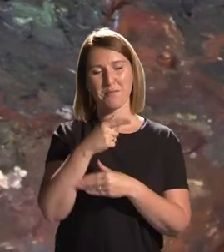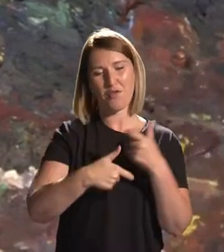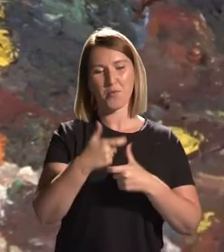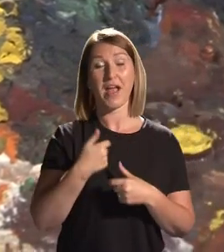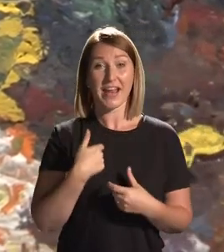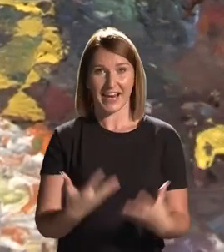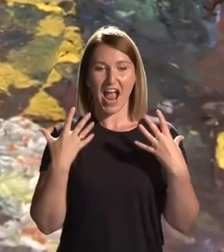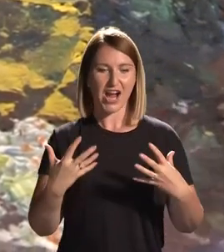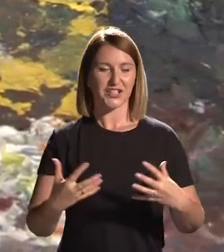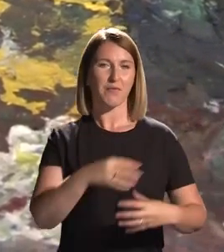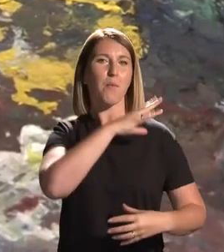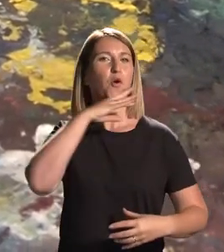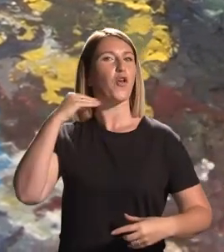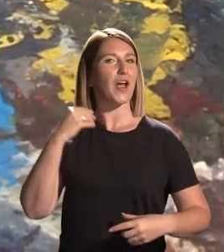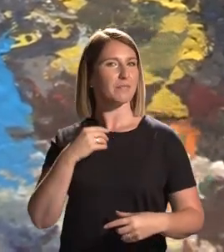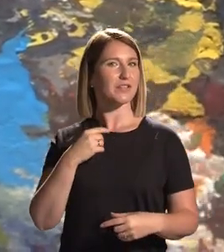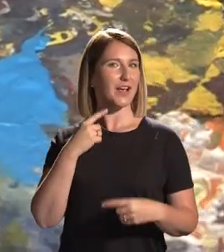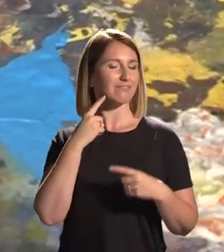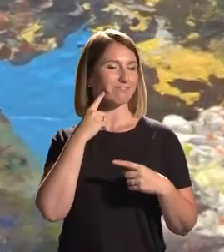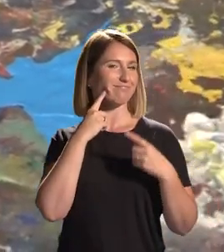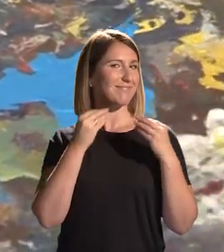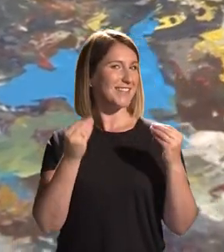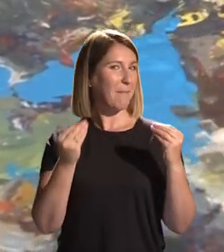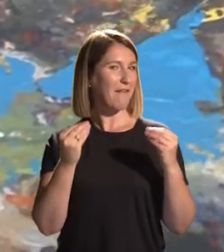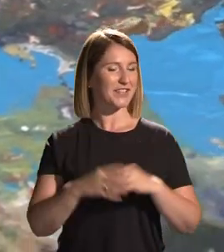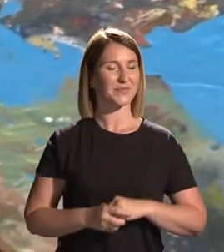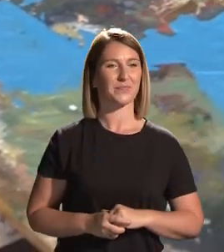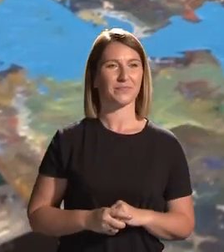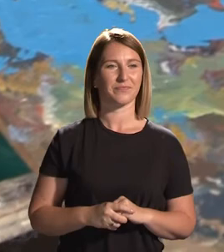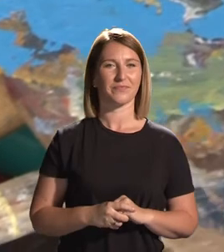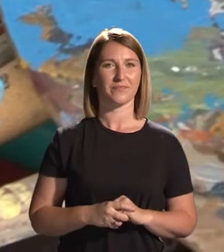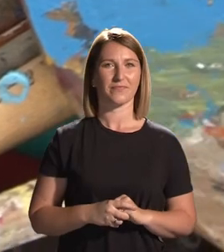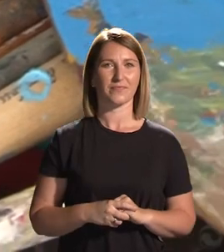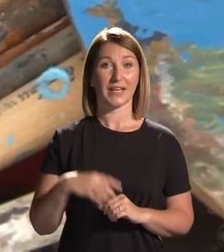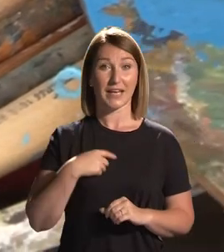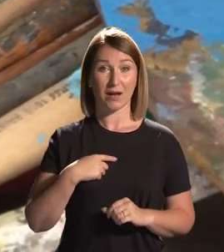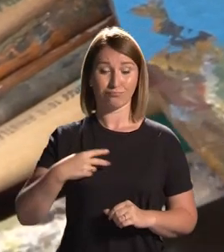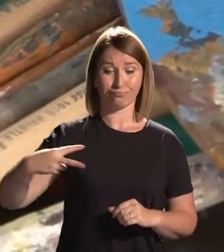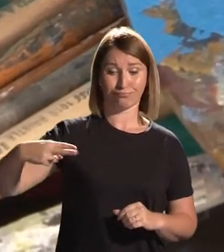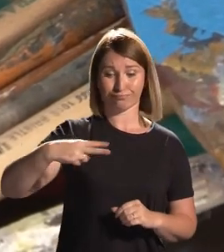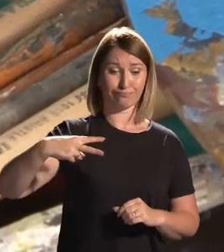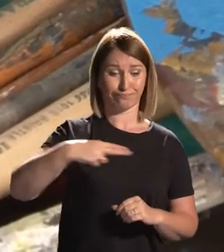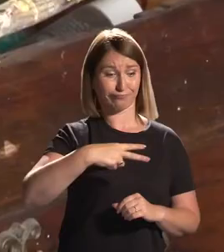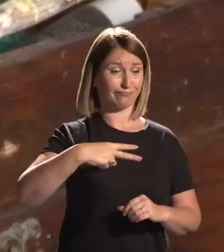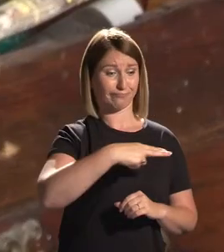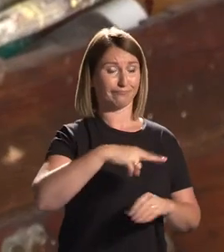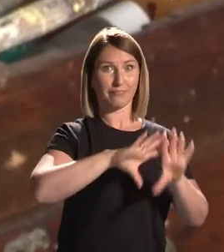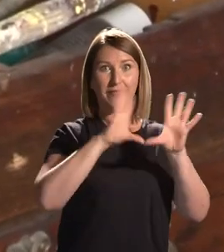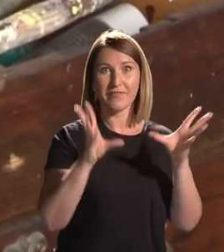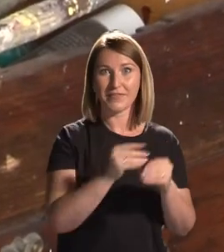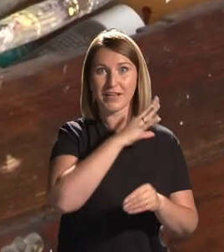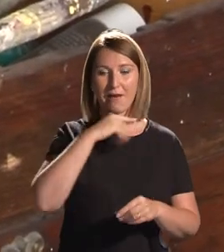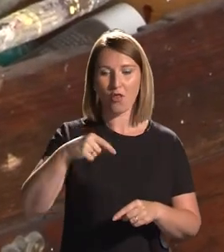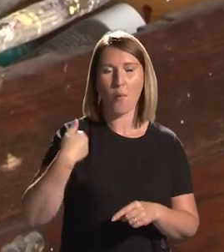kolorem chciałem bawić, kolorystą miałem być, widzisz, i jestem. I by się bawić i brzytwą poprzecinałem wszystkie w poprzek, a one były